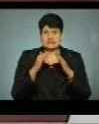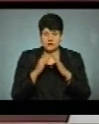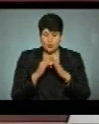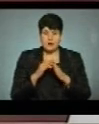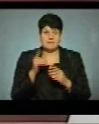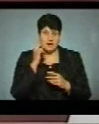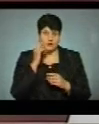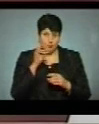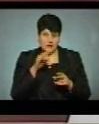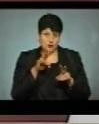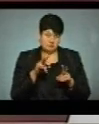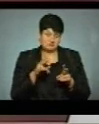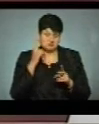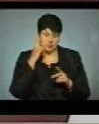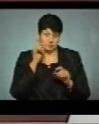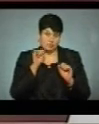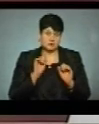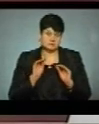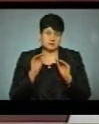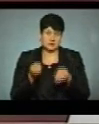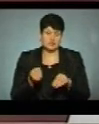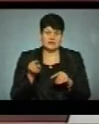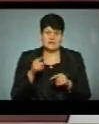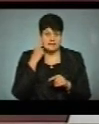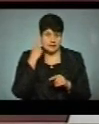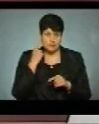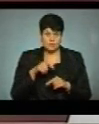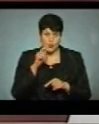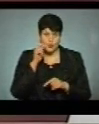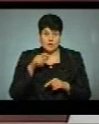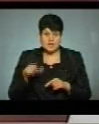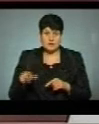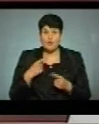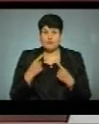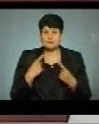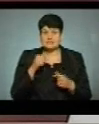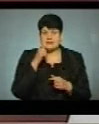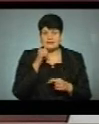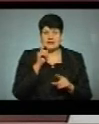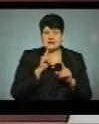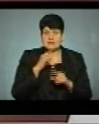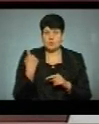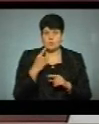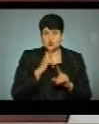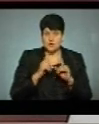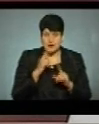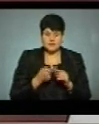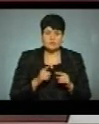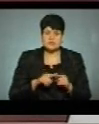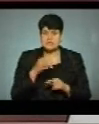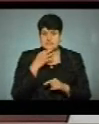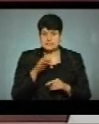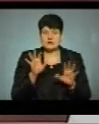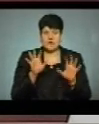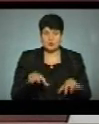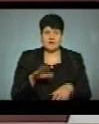один із закладів, в якому можуть розмістити евакуйованих з Китаю українців, обговорюватимуть завтра на сесії обласної ради. Про це повідомив її